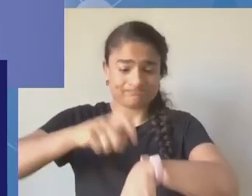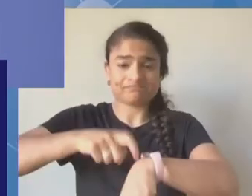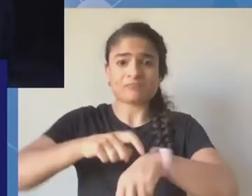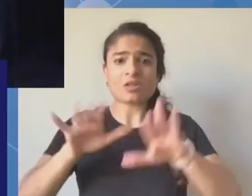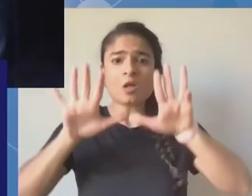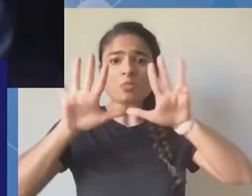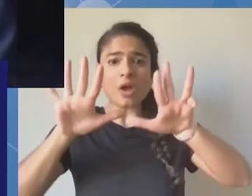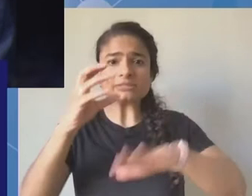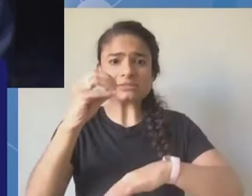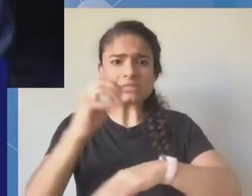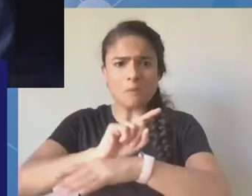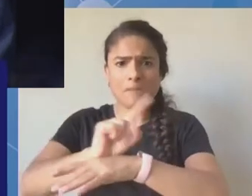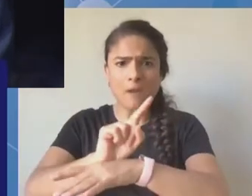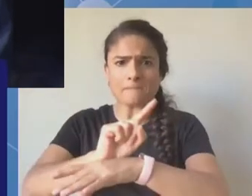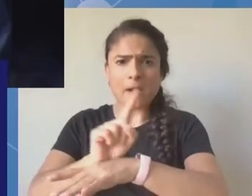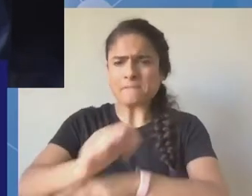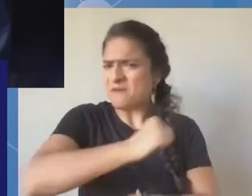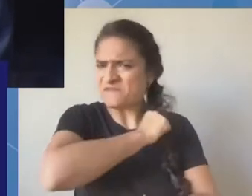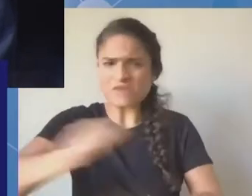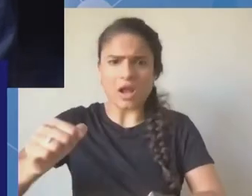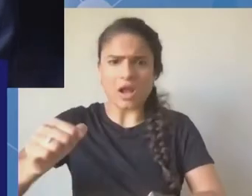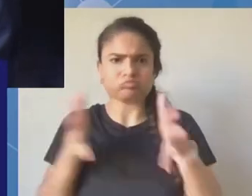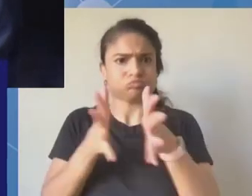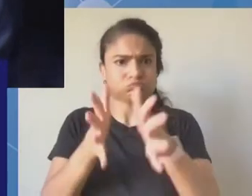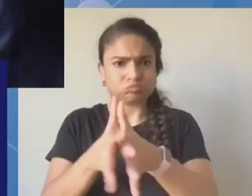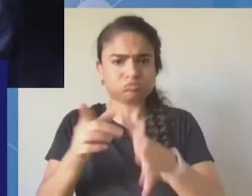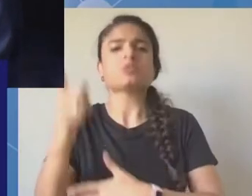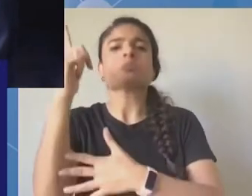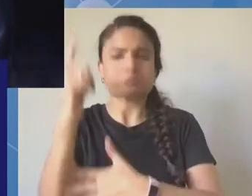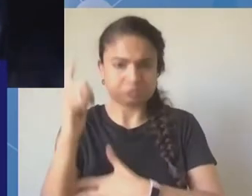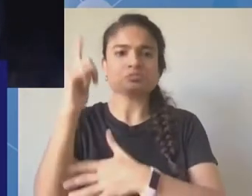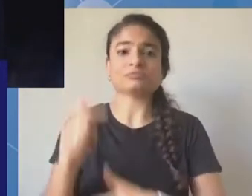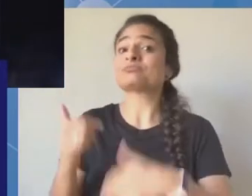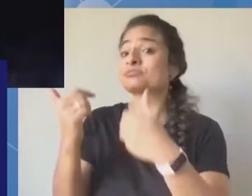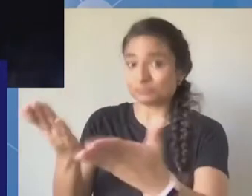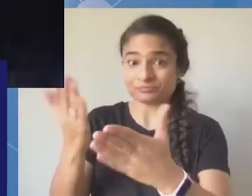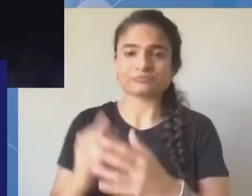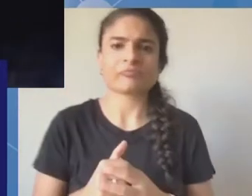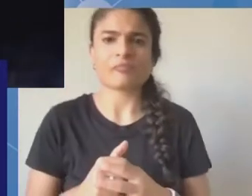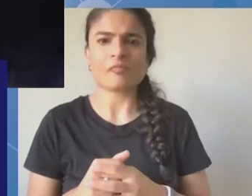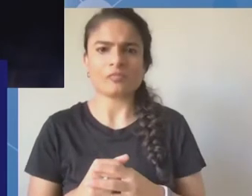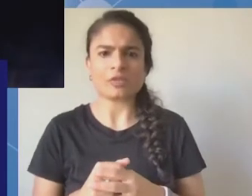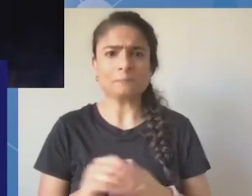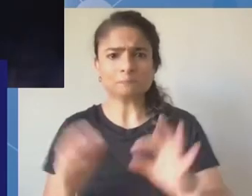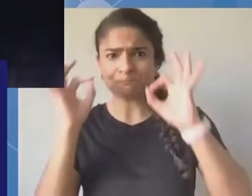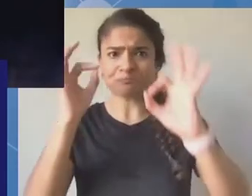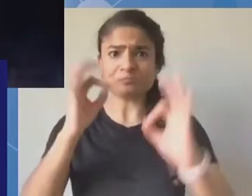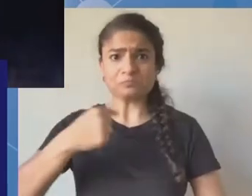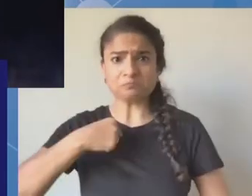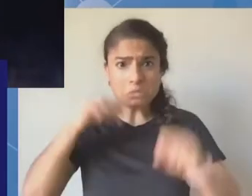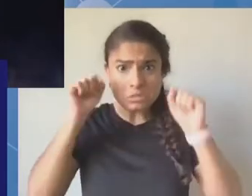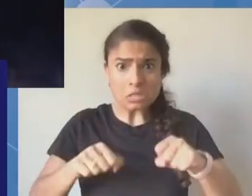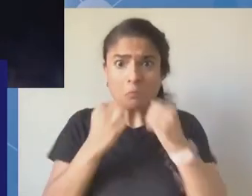间表的吧，会显示的吧，大家有90秒的时间对吧。好，我可以写口罩